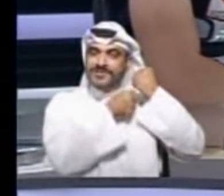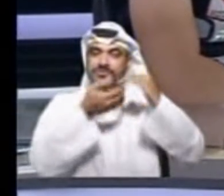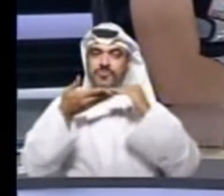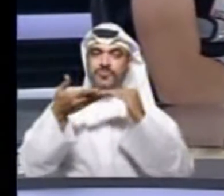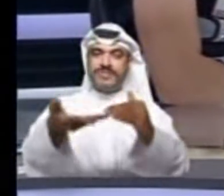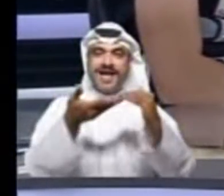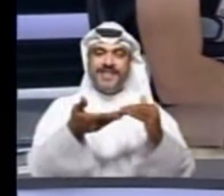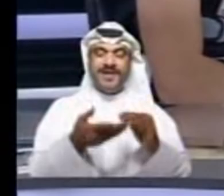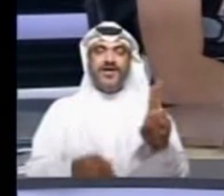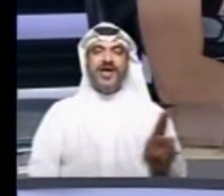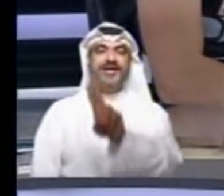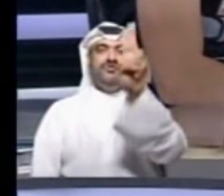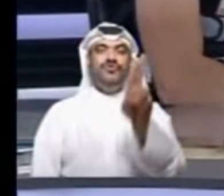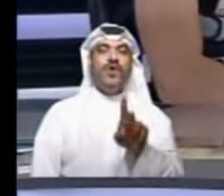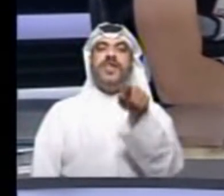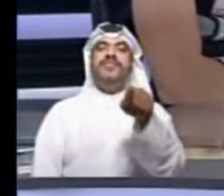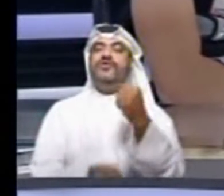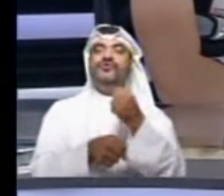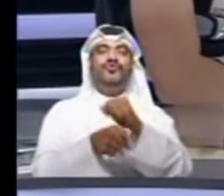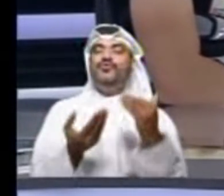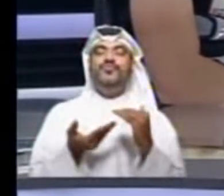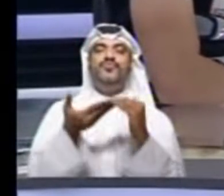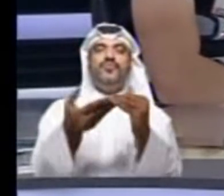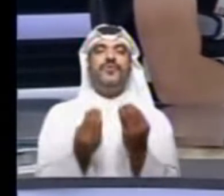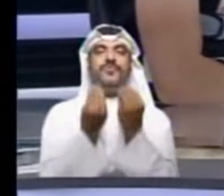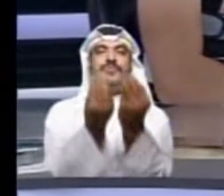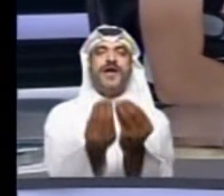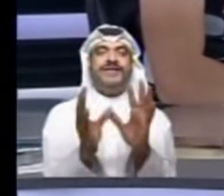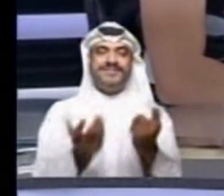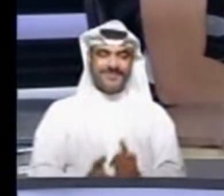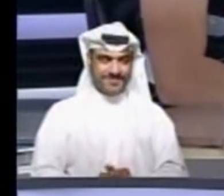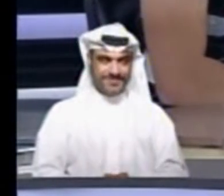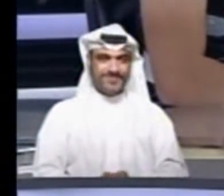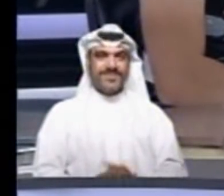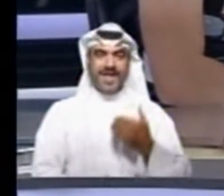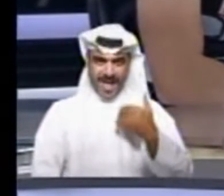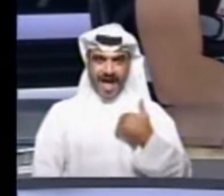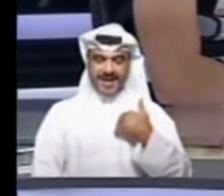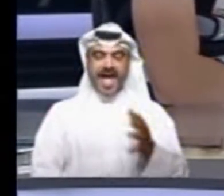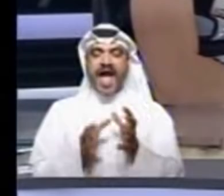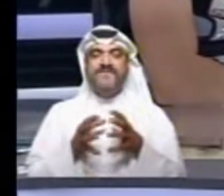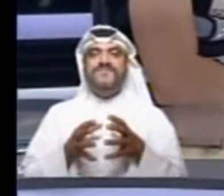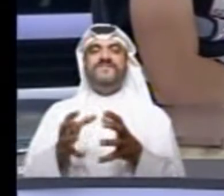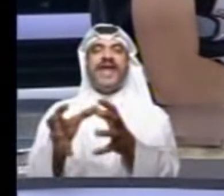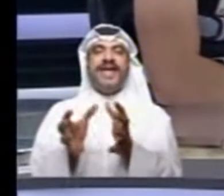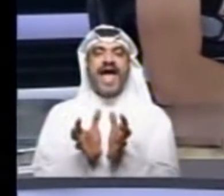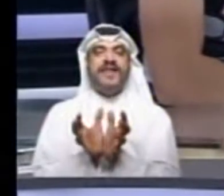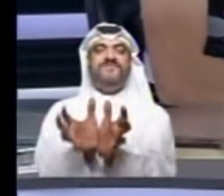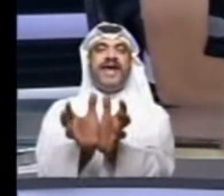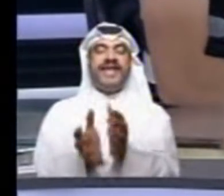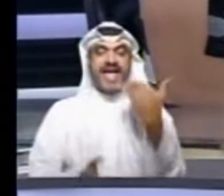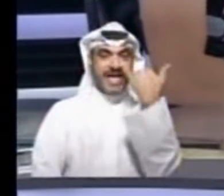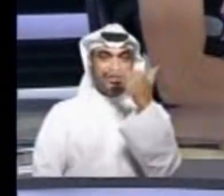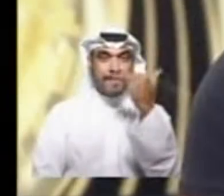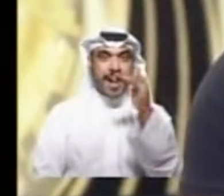وكذلك المقيمين. ما هي أبرز الخدمات كفريق تطوعي؟ ما هي ما الدور الذي قمتم به؟ طبعا احنا فريق شبابي تطوعي مكون تقريبا حاليا